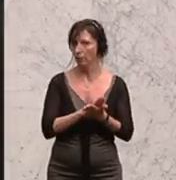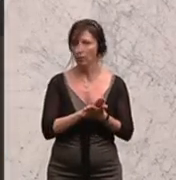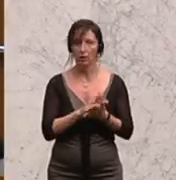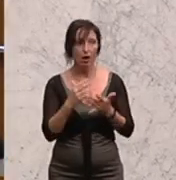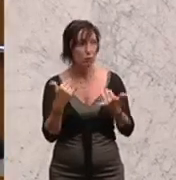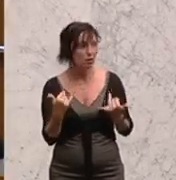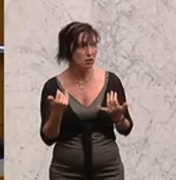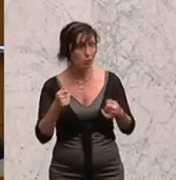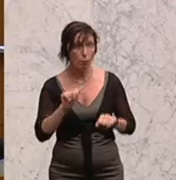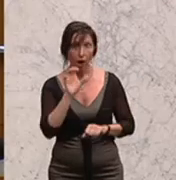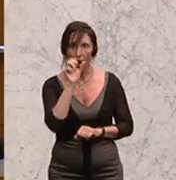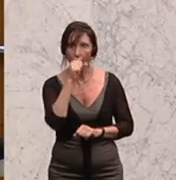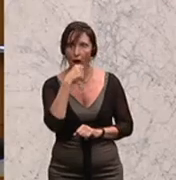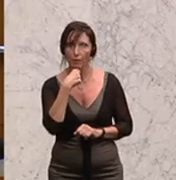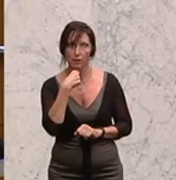Bankgeheimnis,